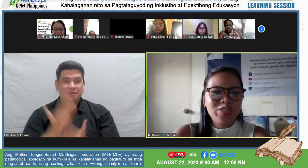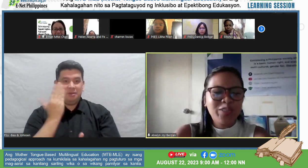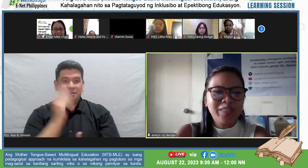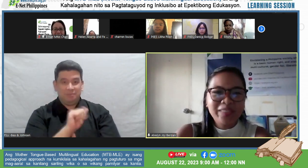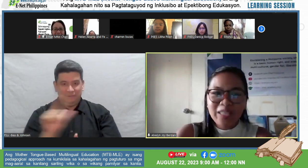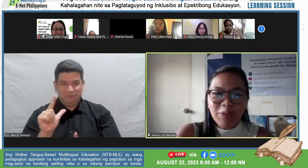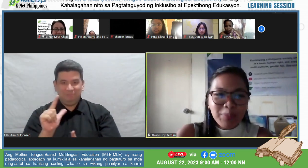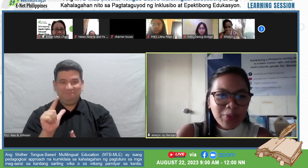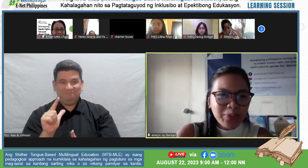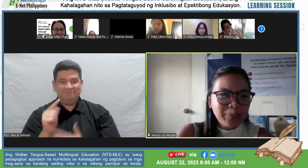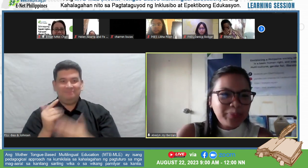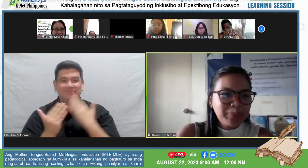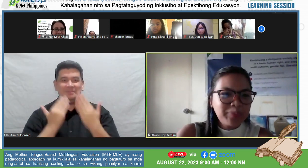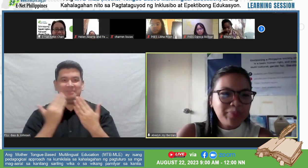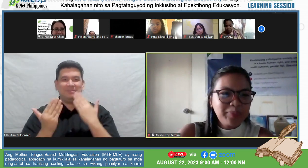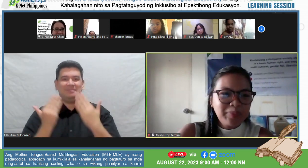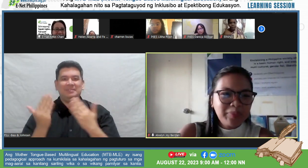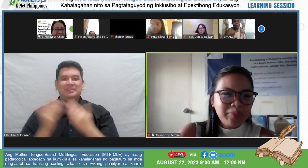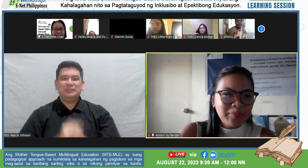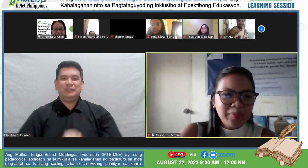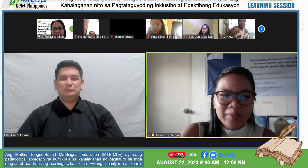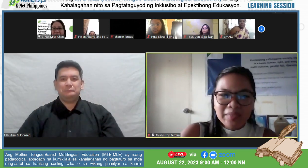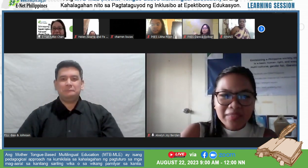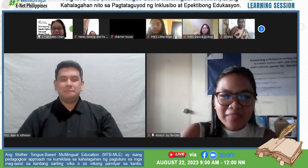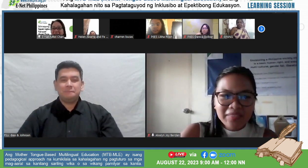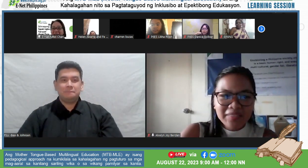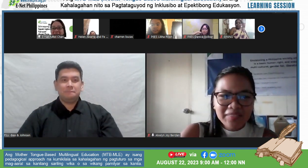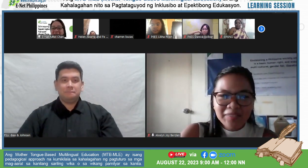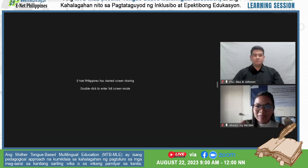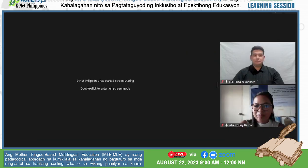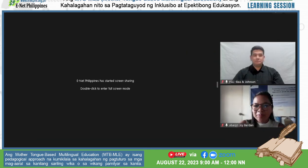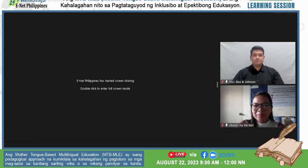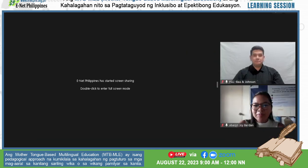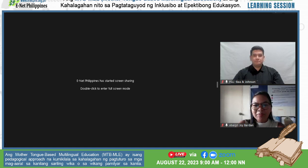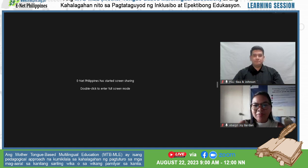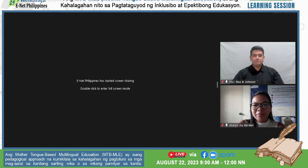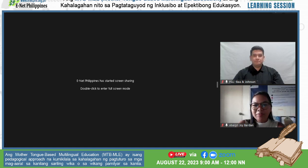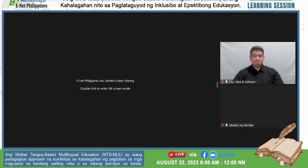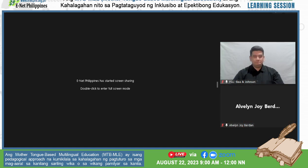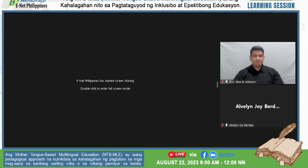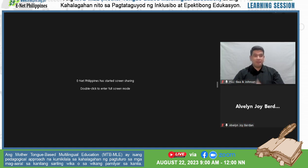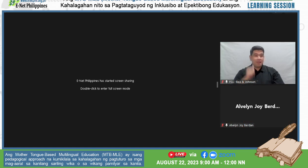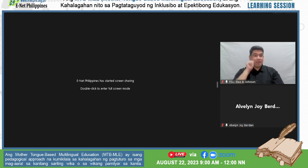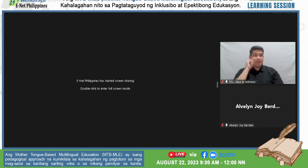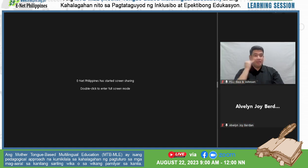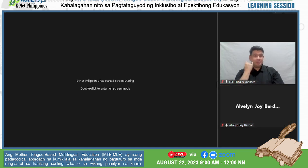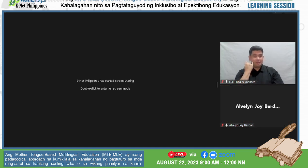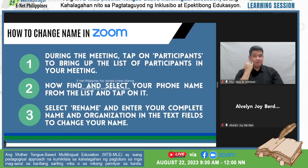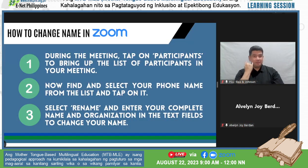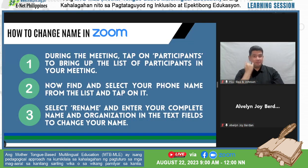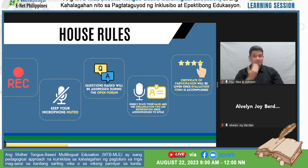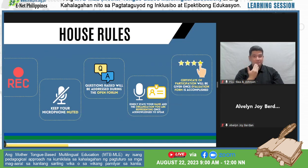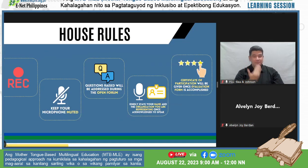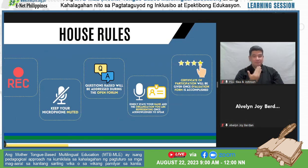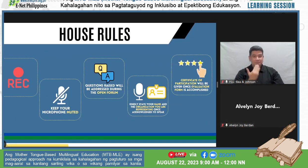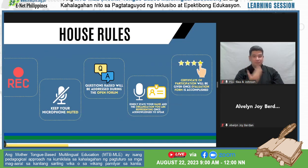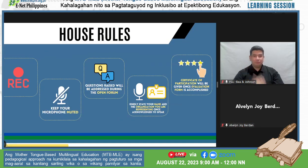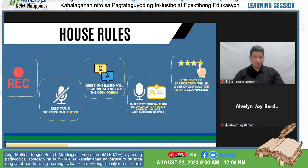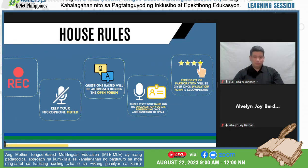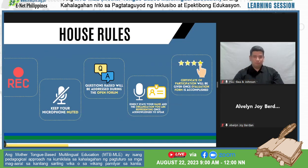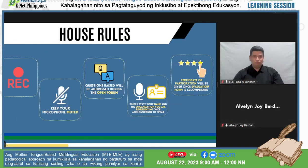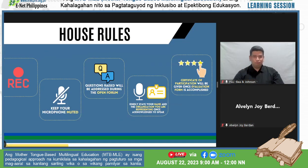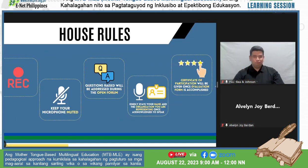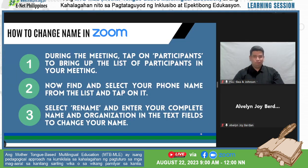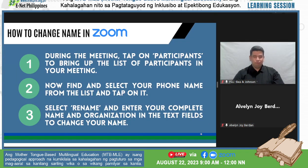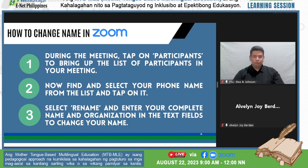learning session. Thank you po. Ayan, maraming salamat, Alve. Binalak po natin ano na magkaroon ng